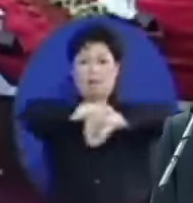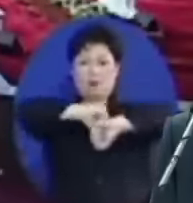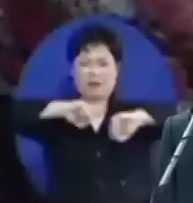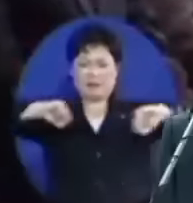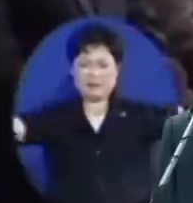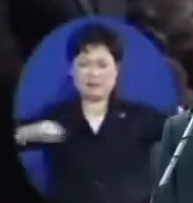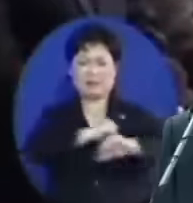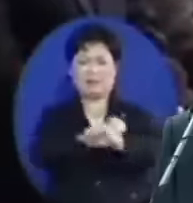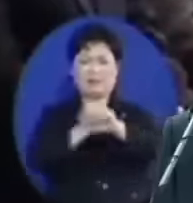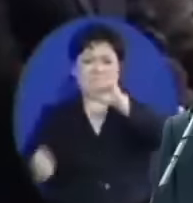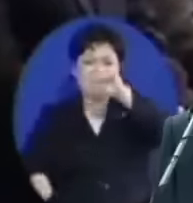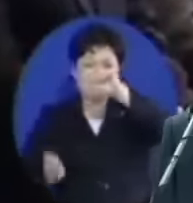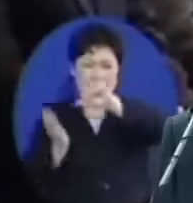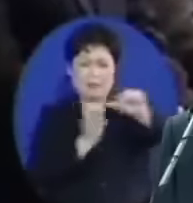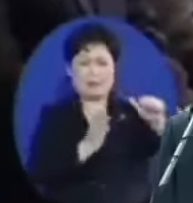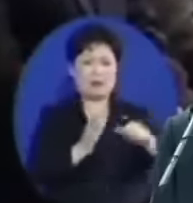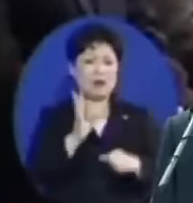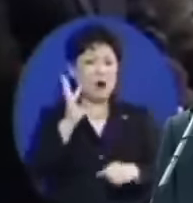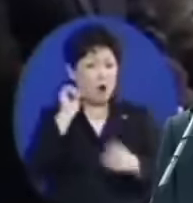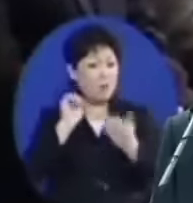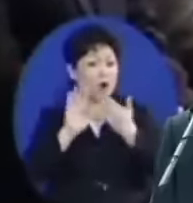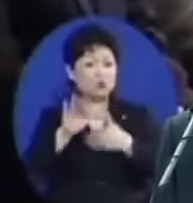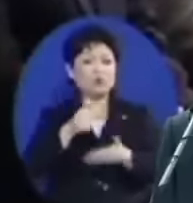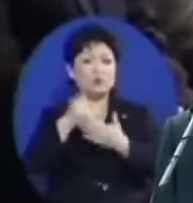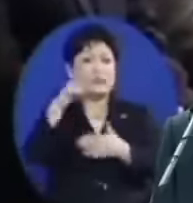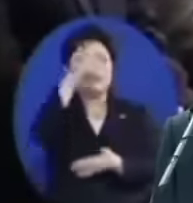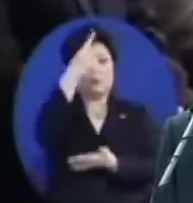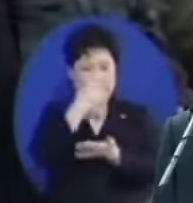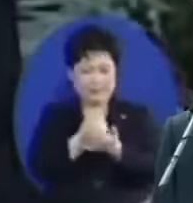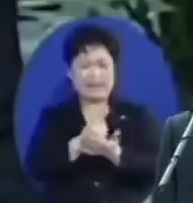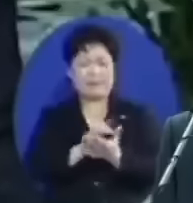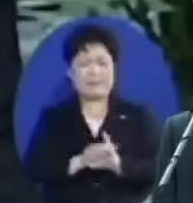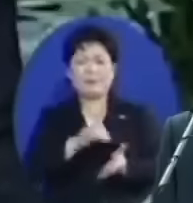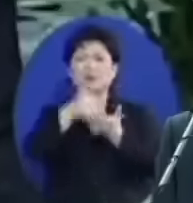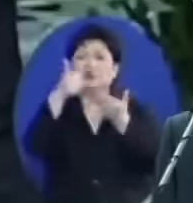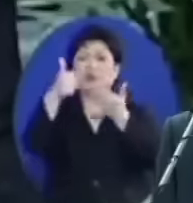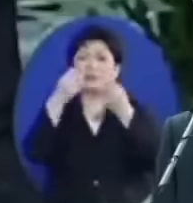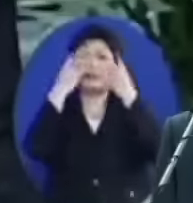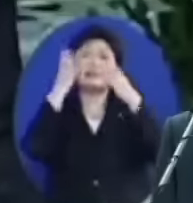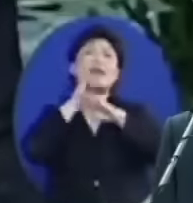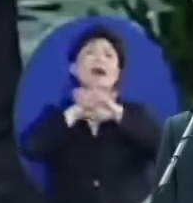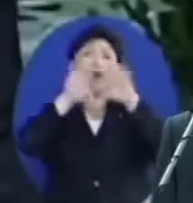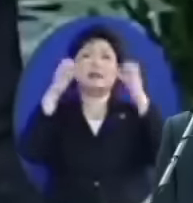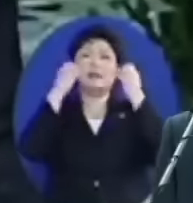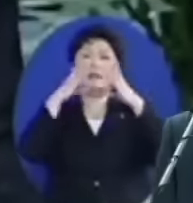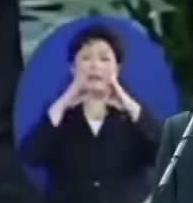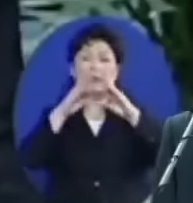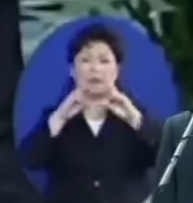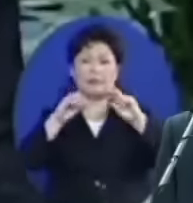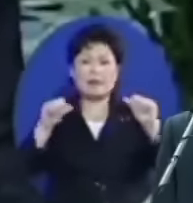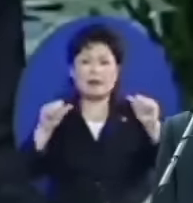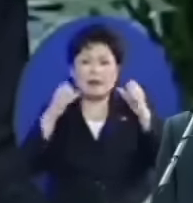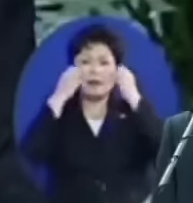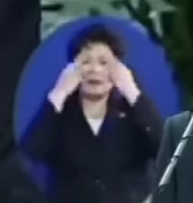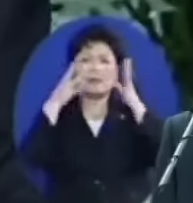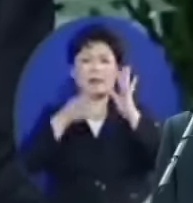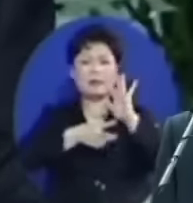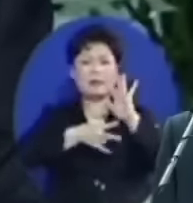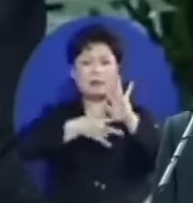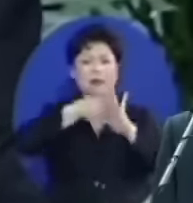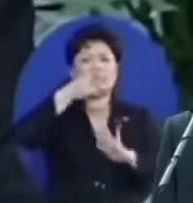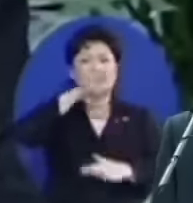것입니다. 이제 얼마 있지 않냐면 주님께서 재림하십니다. 주님께서 새하늘과 새 땅과 새 예루살렘으로 우리를 옮기시는